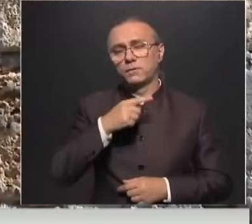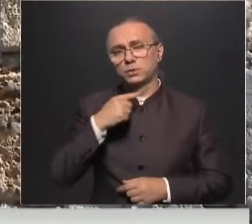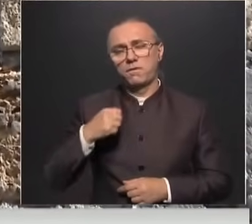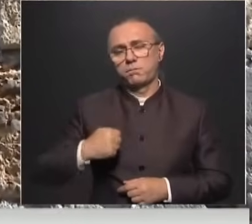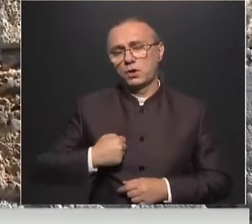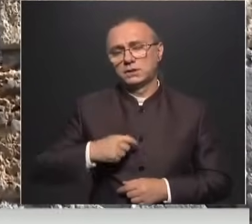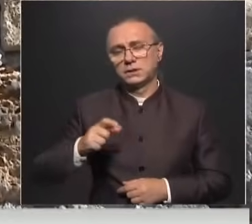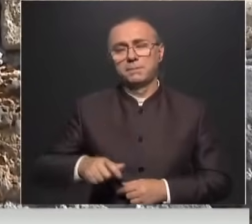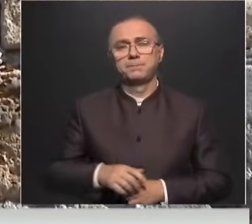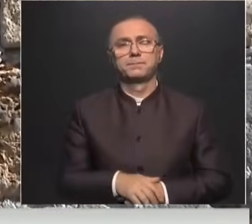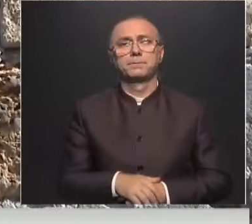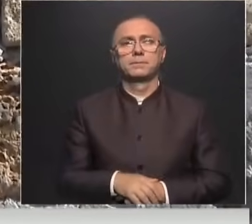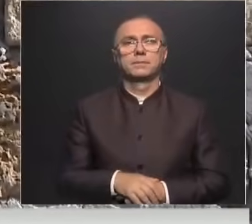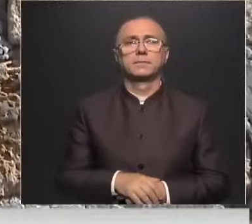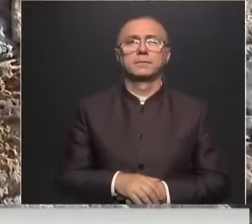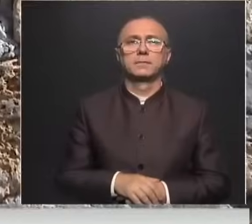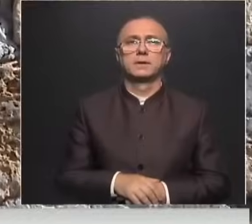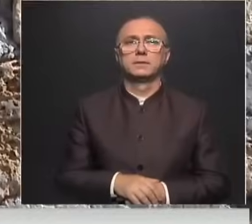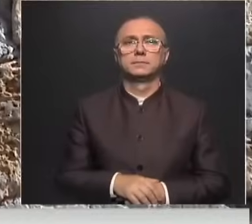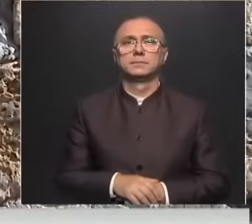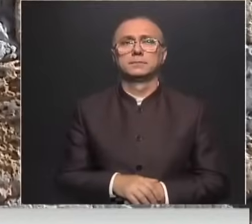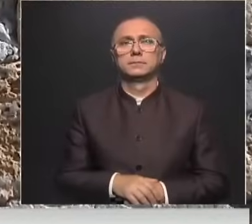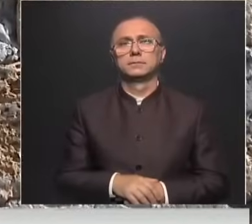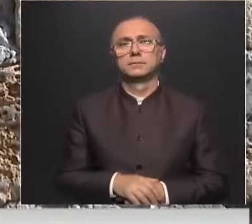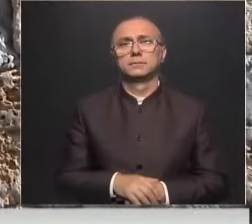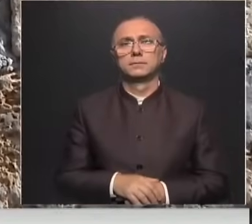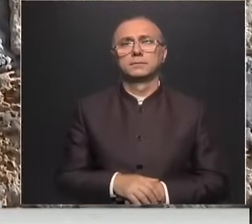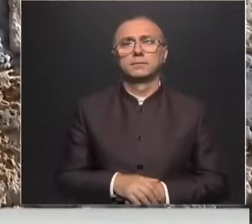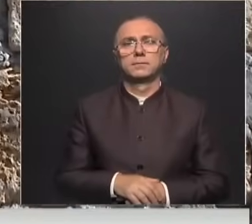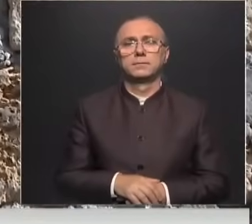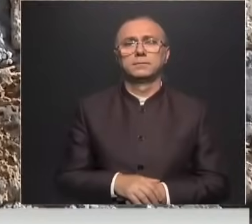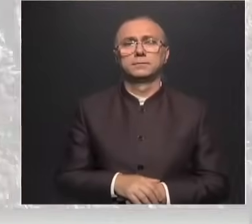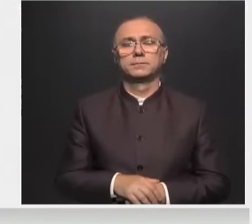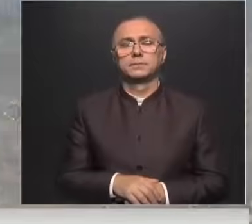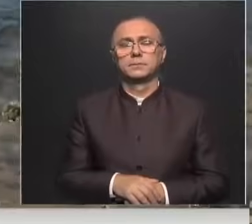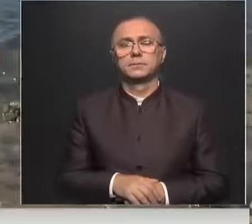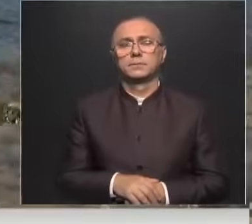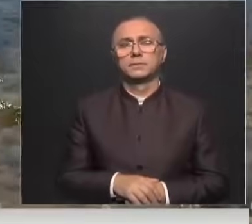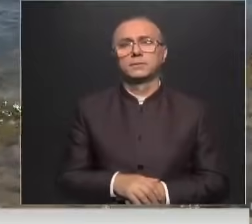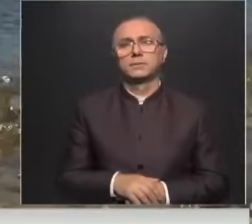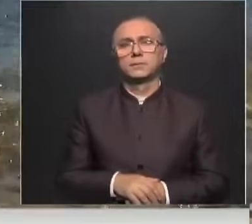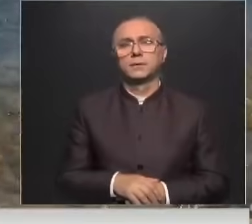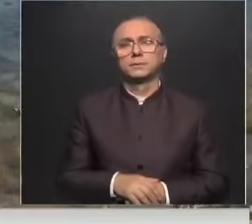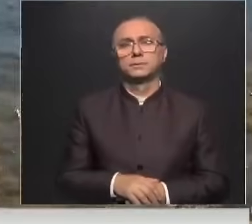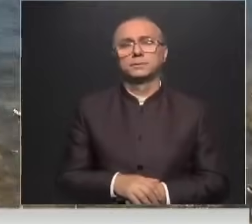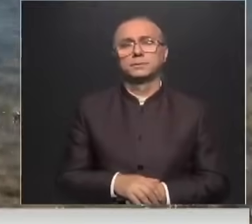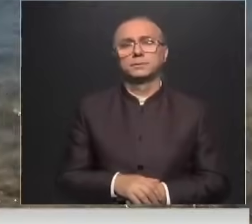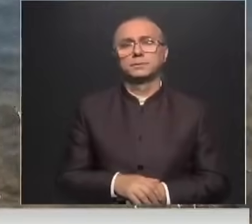это все непосредственно влияет на жизнь одного бойца, соответственно, на боеспособность подразделения.